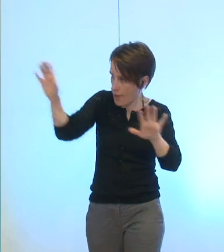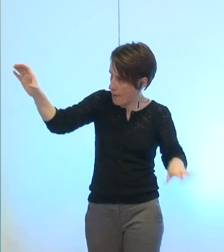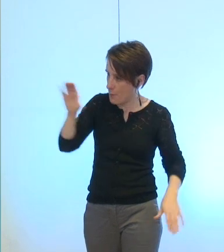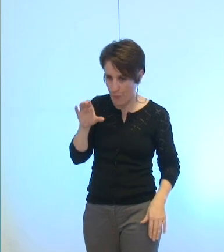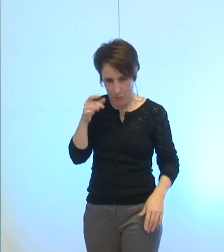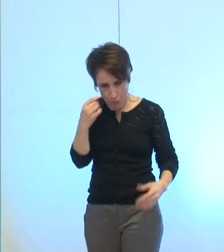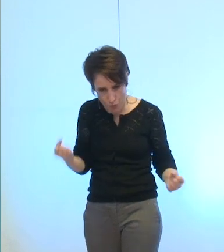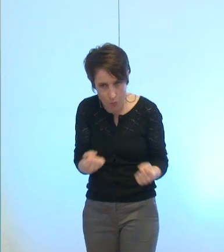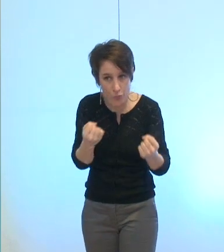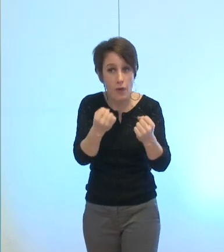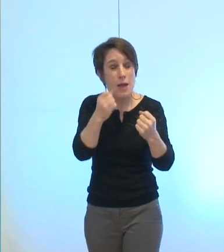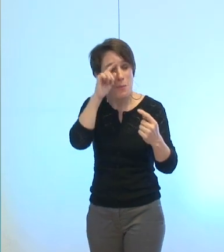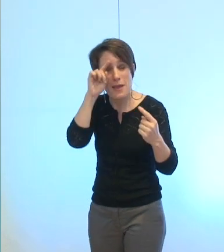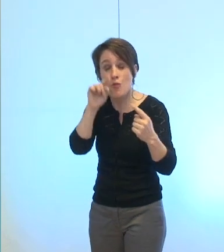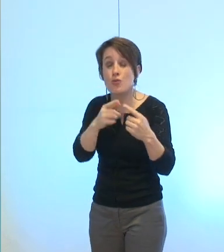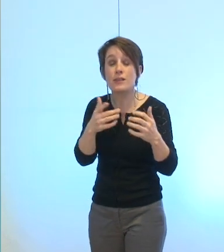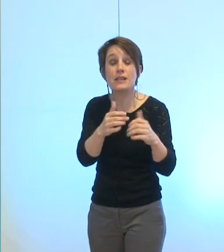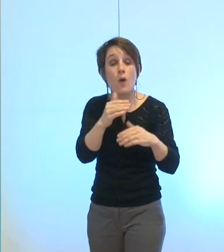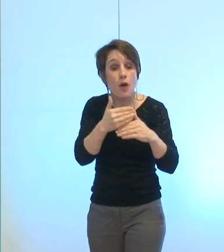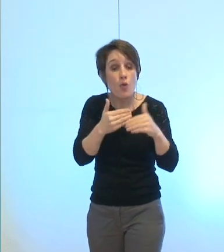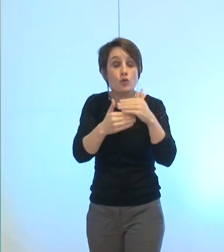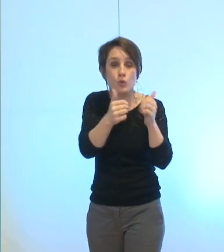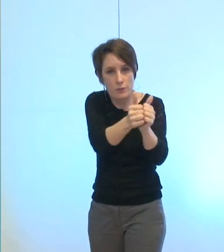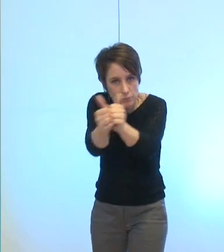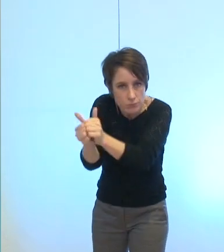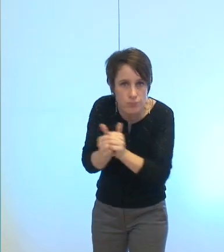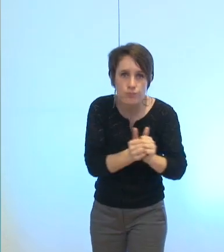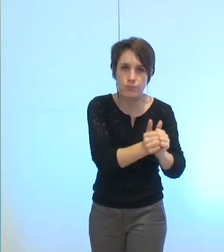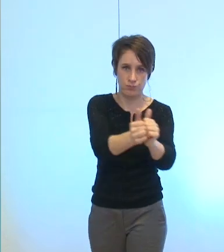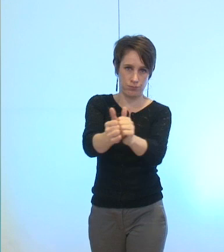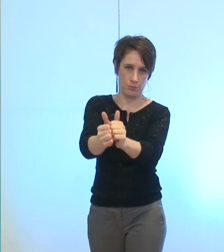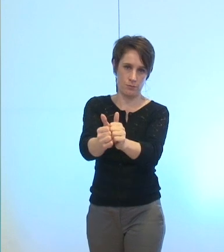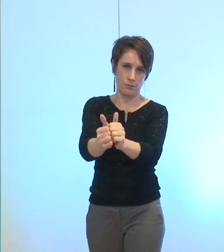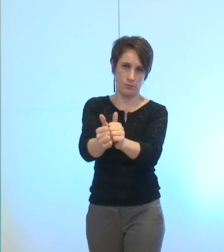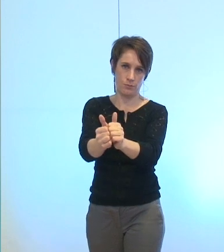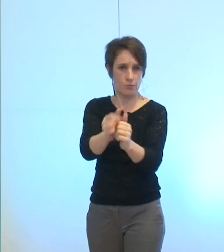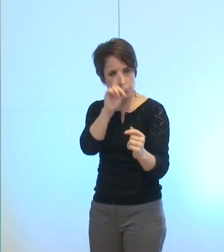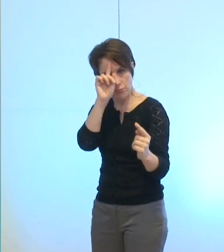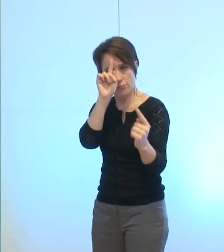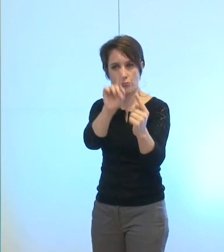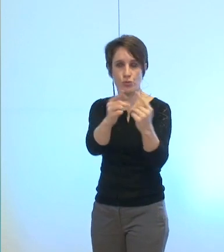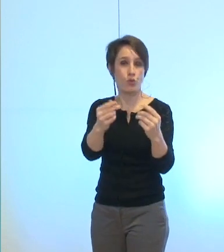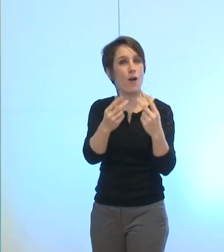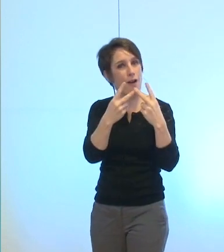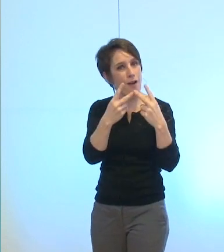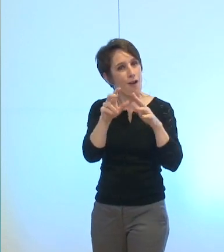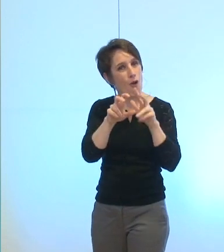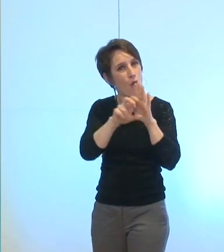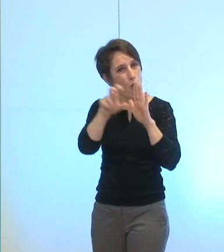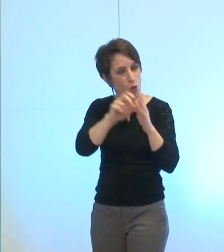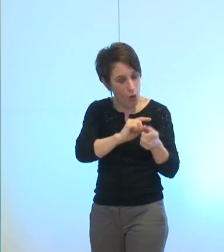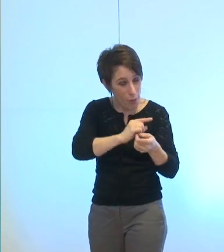que nous la construisions avec eux ensemble pour faire de Grenble une